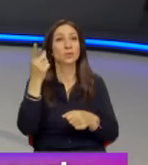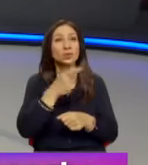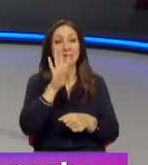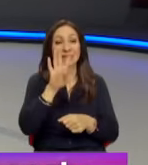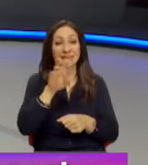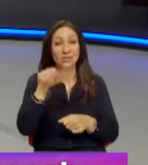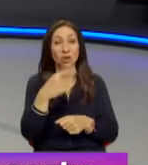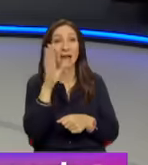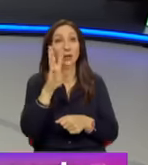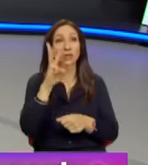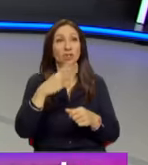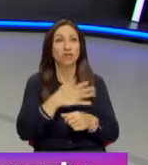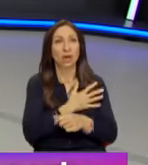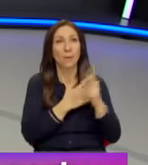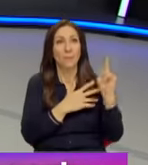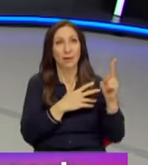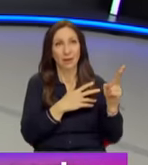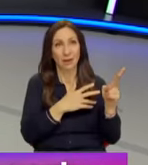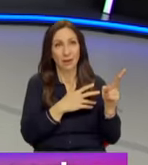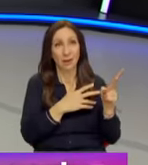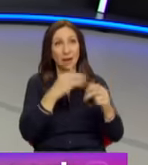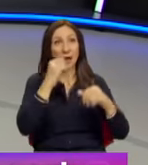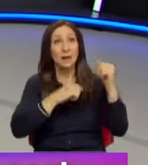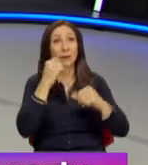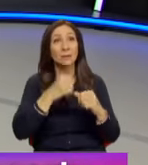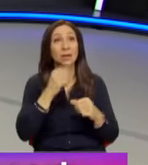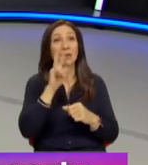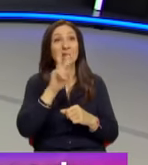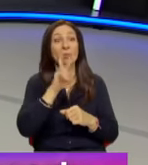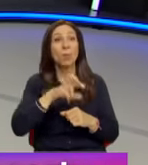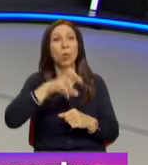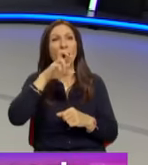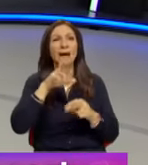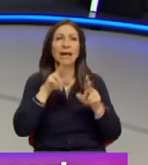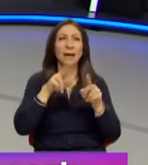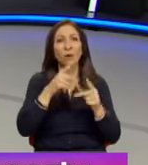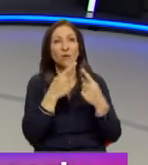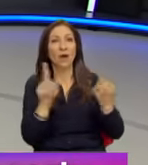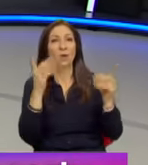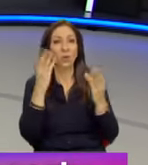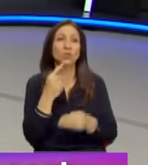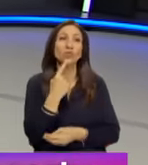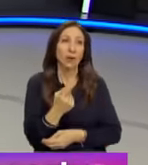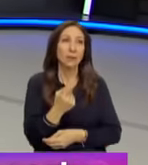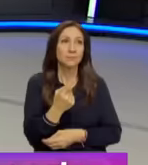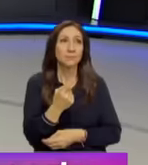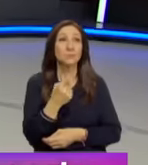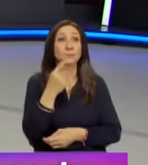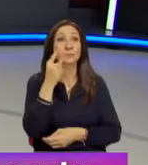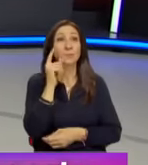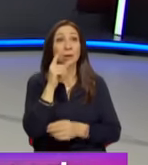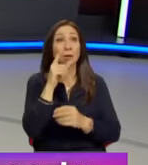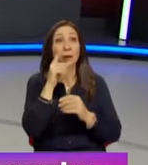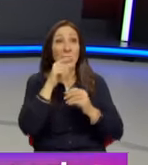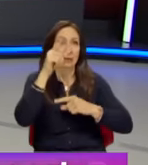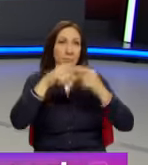ile Cumhuriyet Halk Partisi'nin de rakibine 20 puan kadar fark attığını söyleyelim. Özer Kasab'ın